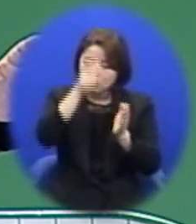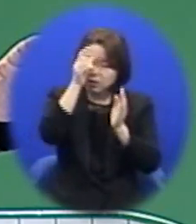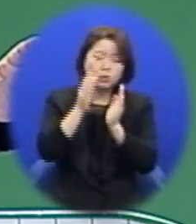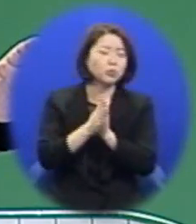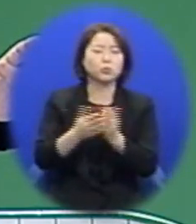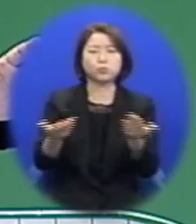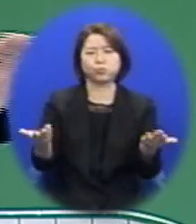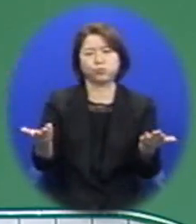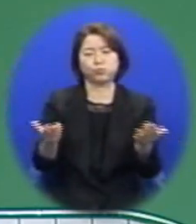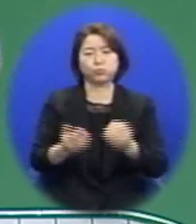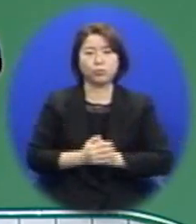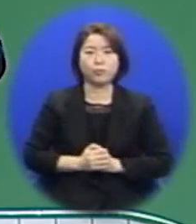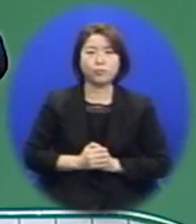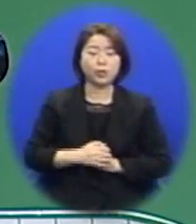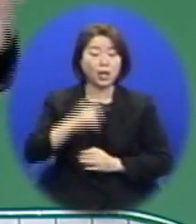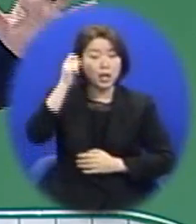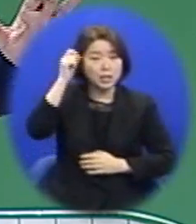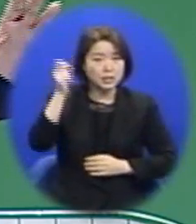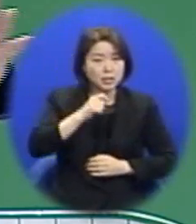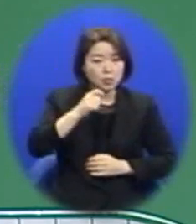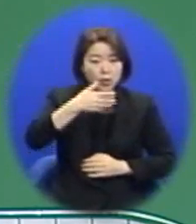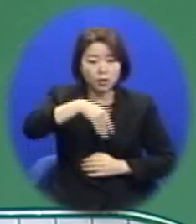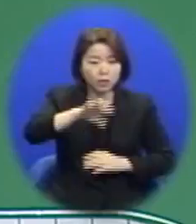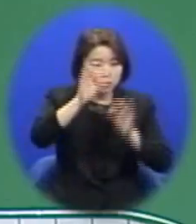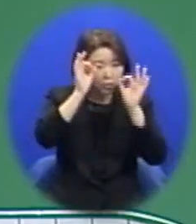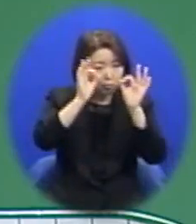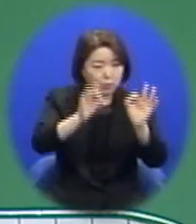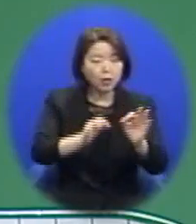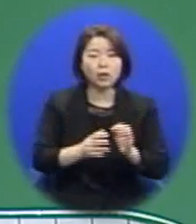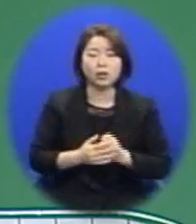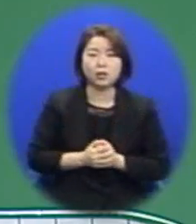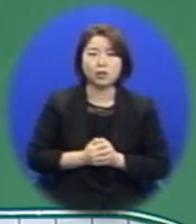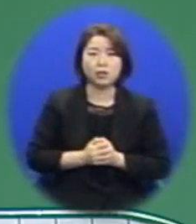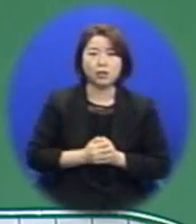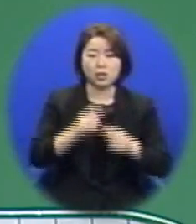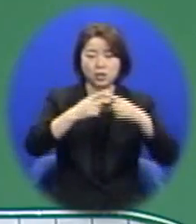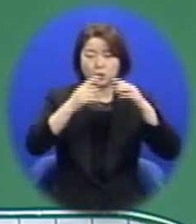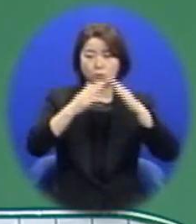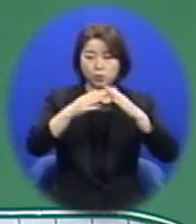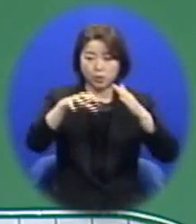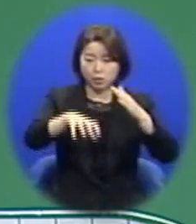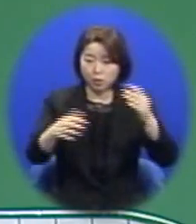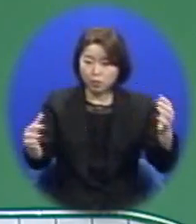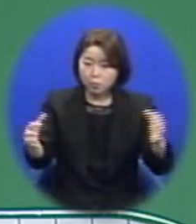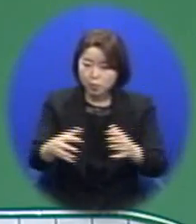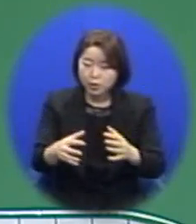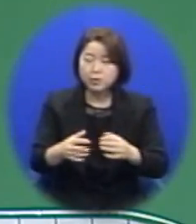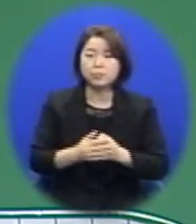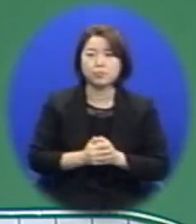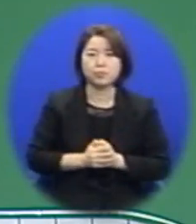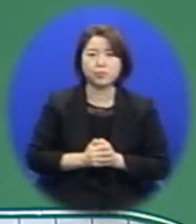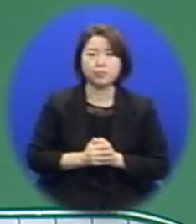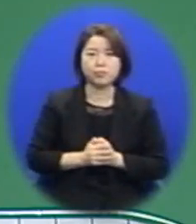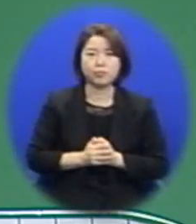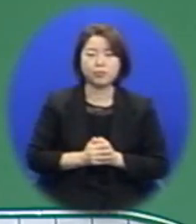거예요. 새벽에 나가 기도해 보아도, 교회에 모이는 기도의 모임에도,